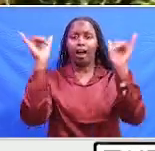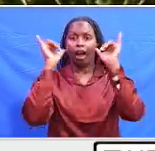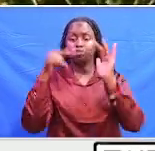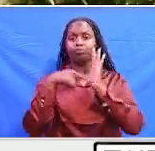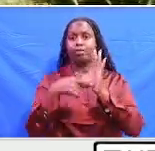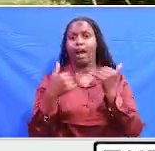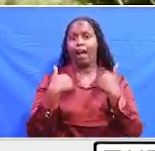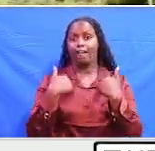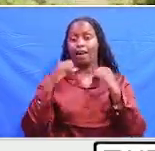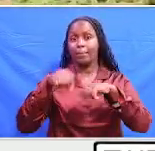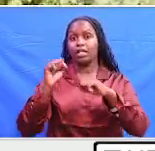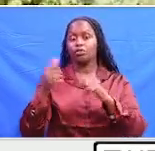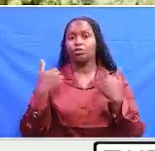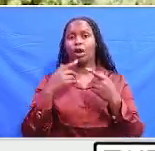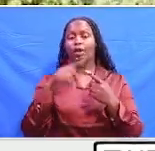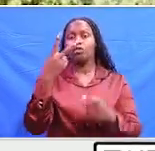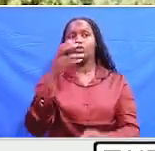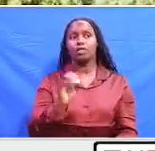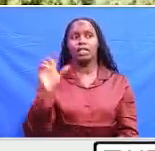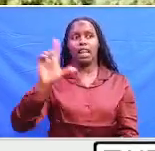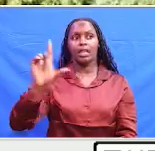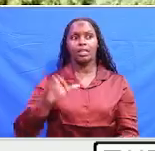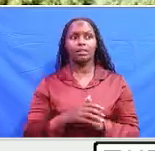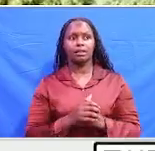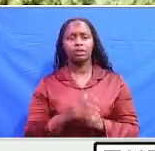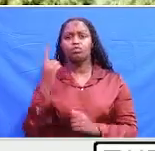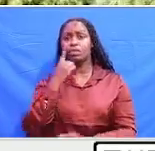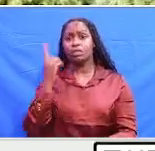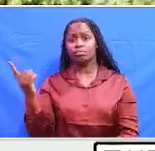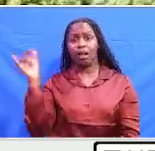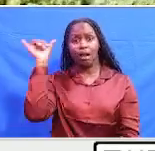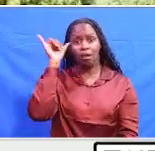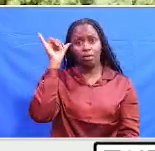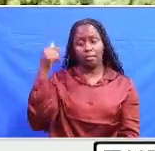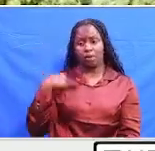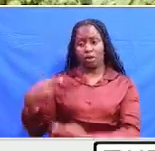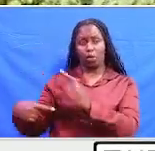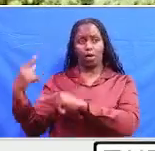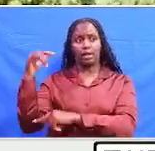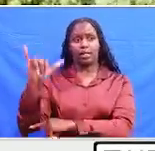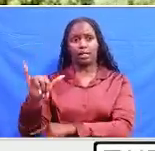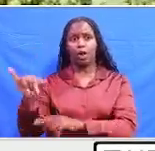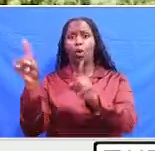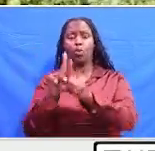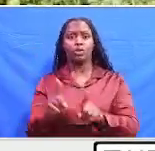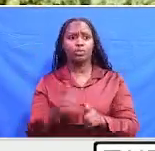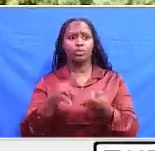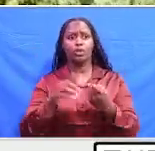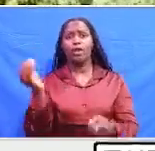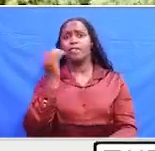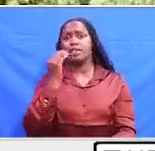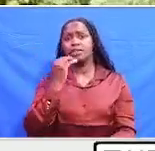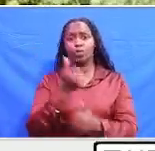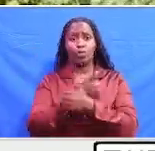maziwa zaidi ya lita 20 kila siku. Sule unaona ng'ombe ni kubwa. Ni mzuri kabisa. Yeye ananilisha kabisa, akisaa ndio mimi nafurahi